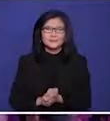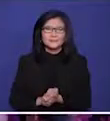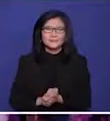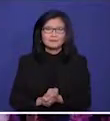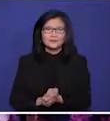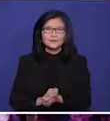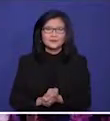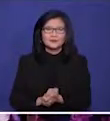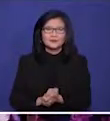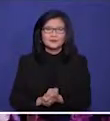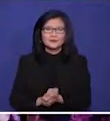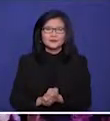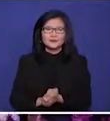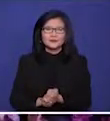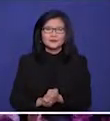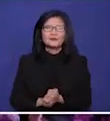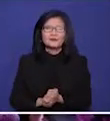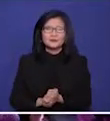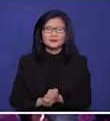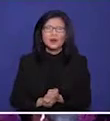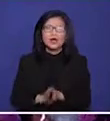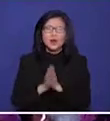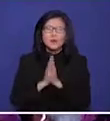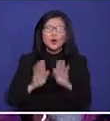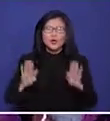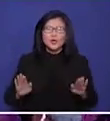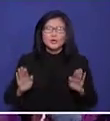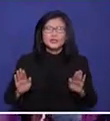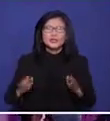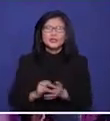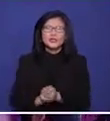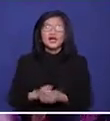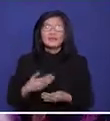Baik, mohon tenang. Kami akan segera lanjutkan. Kami persilahkan Pak Prabowo dan